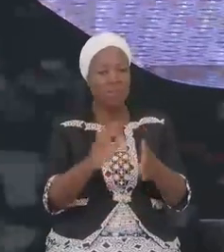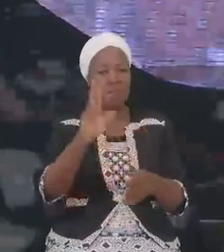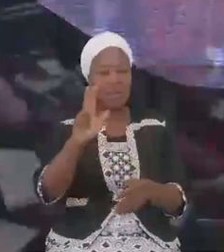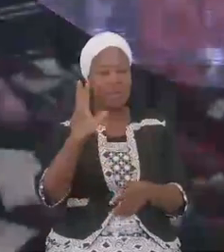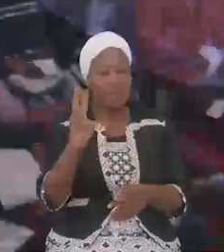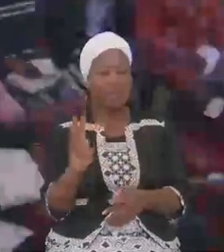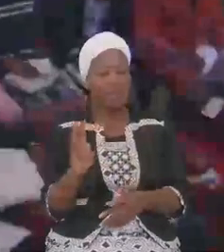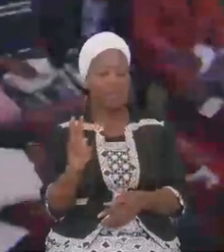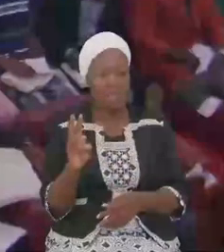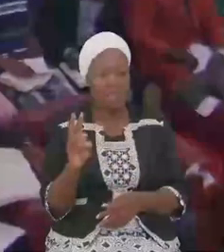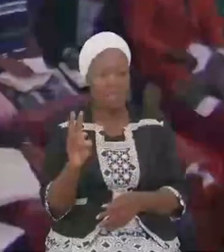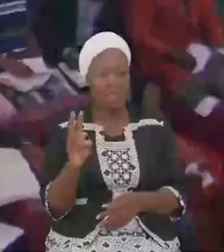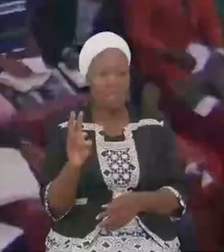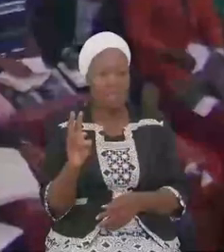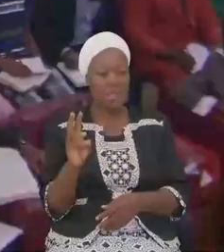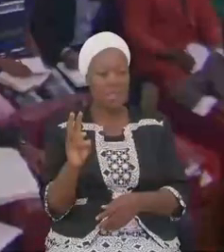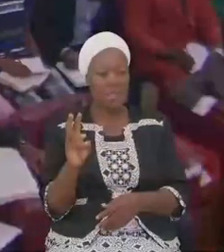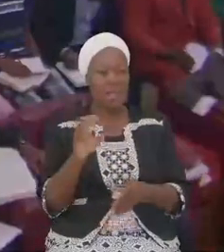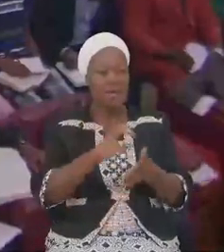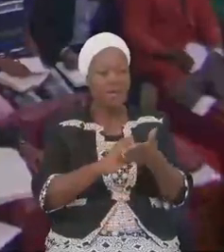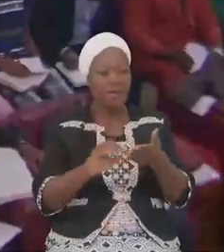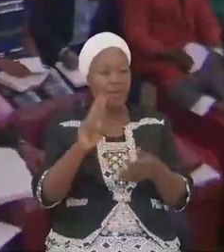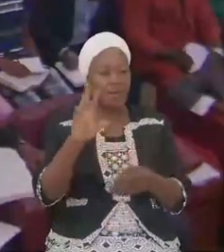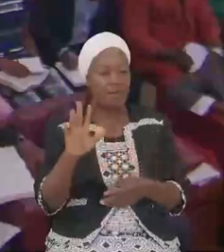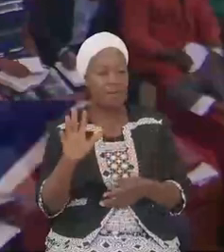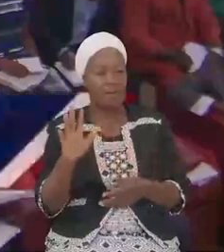Ézéchiel 36 maintenant, verset